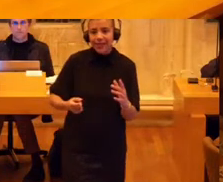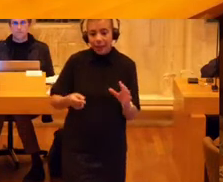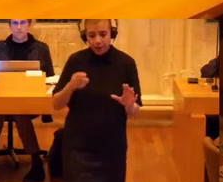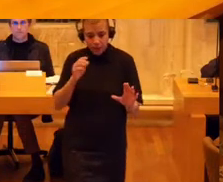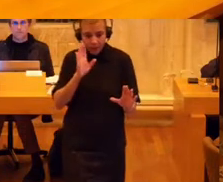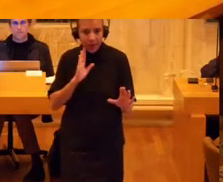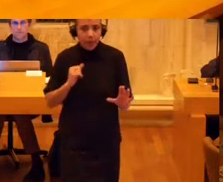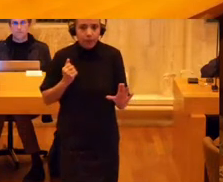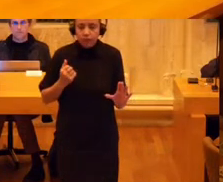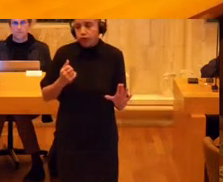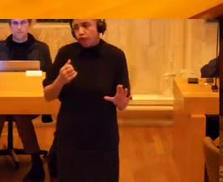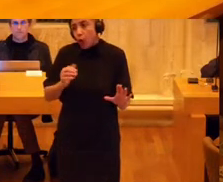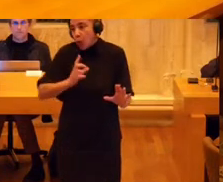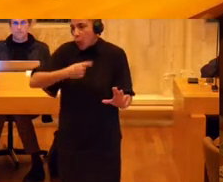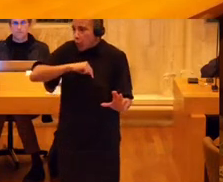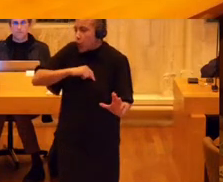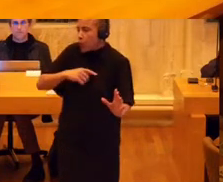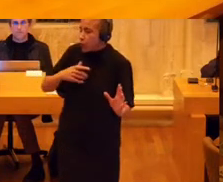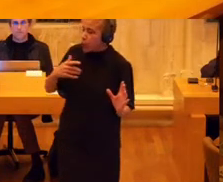qualité d'élus une responsabilité.